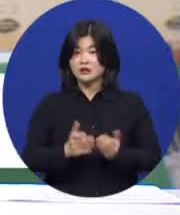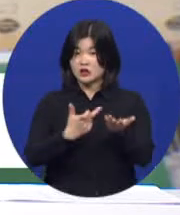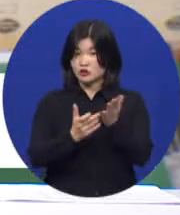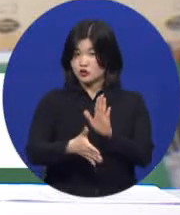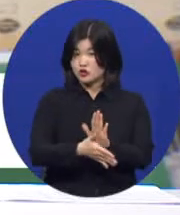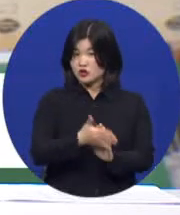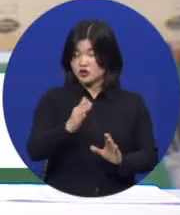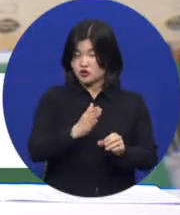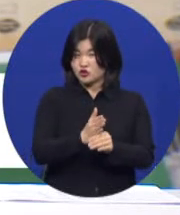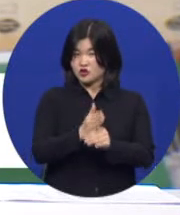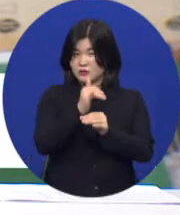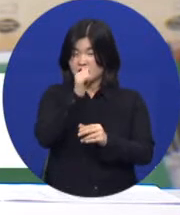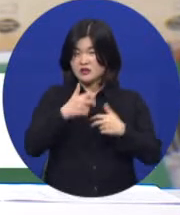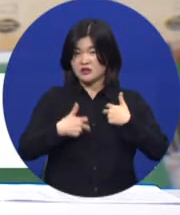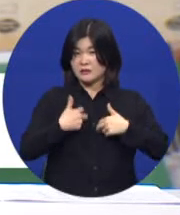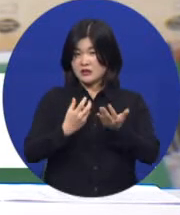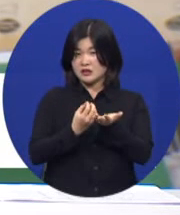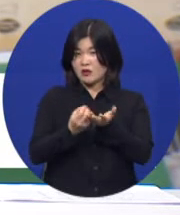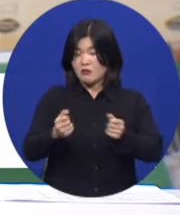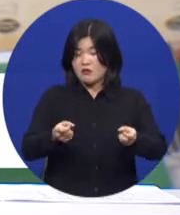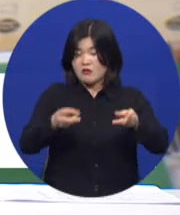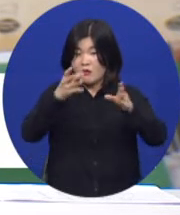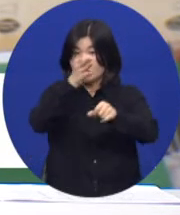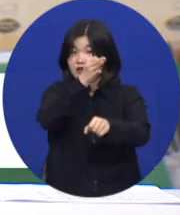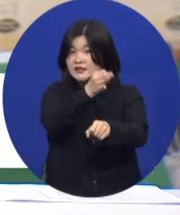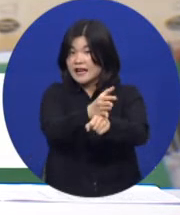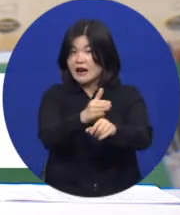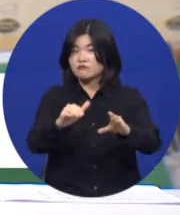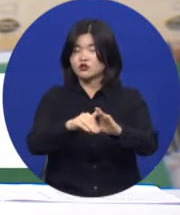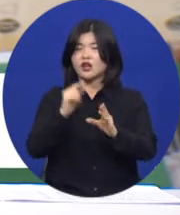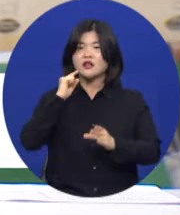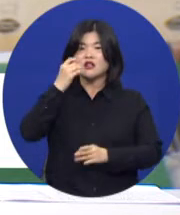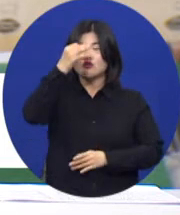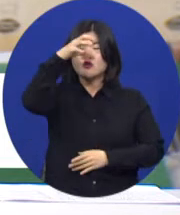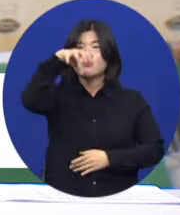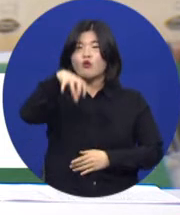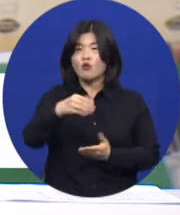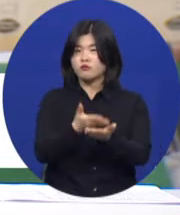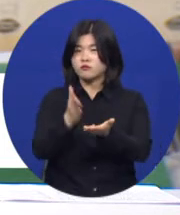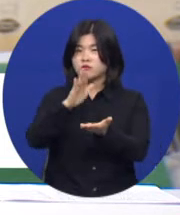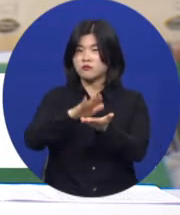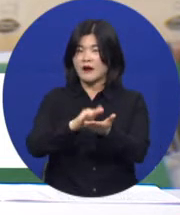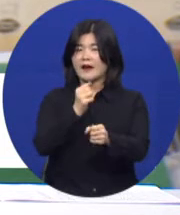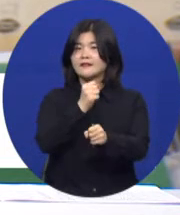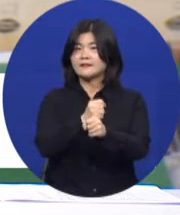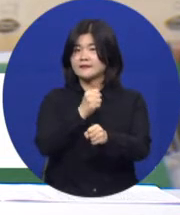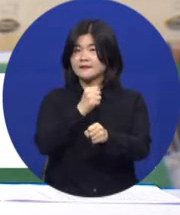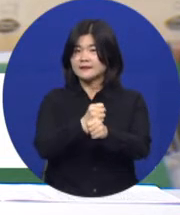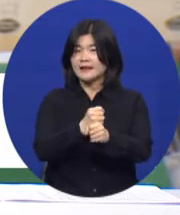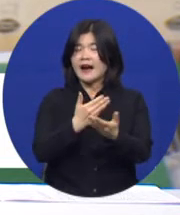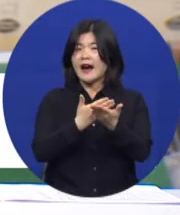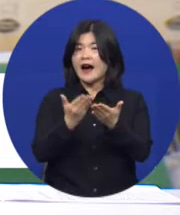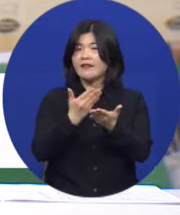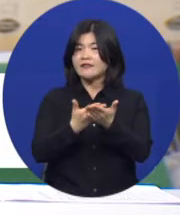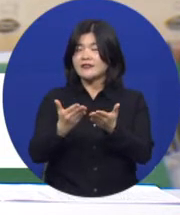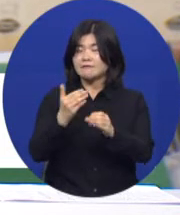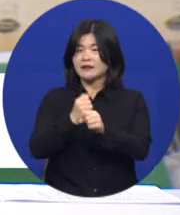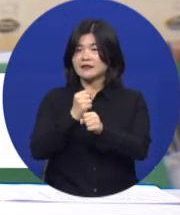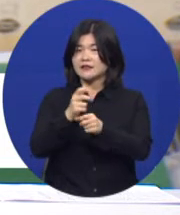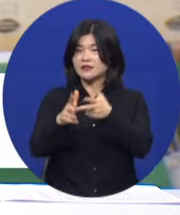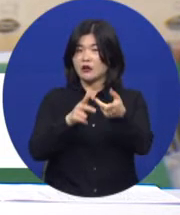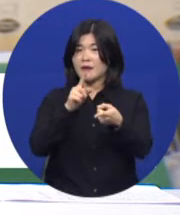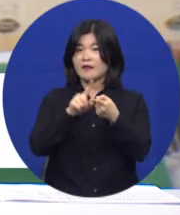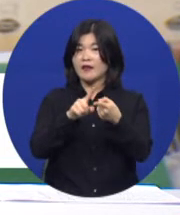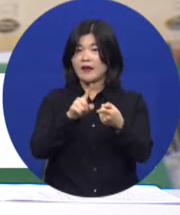제주시 구도심에 있는 재미섬 건물을 사들여 문화예술공간으로 리모델링하는 제주 아트 플랫폼 조성 사업에